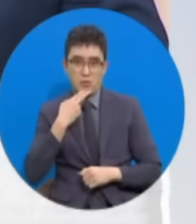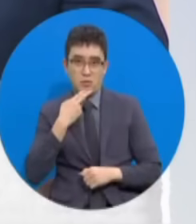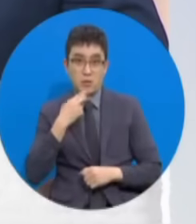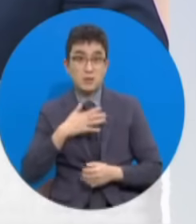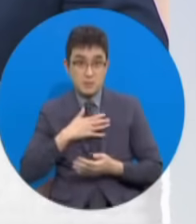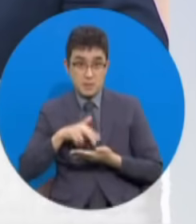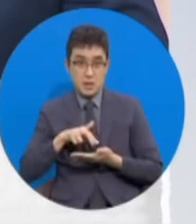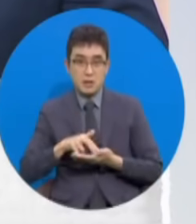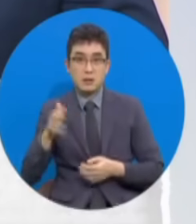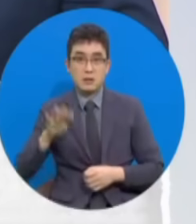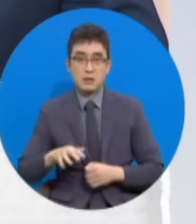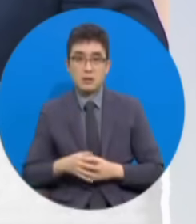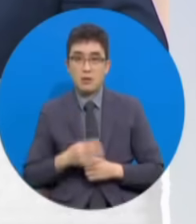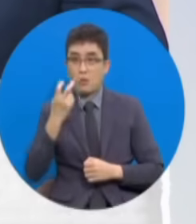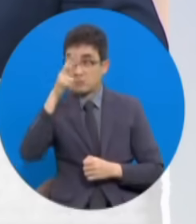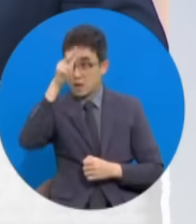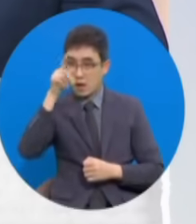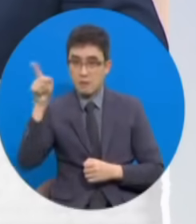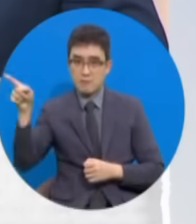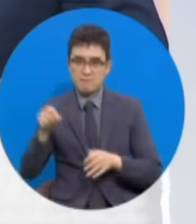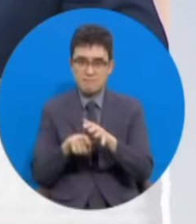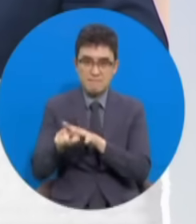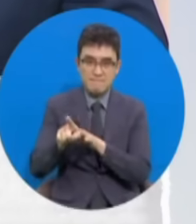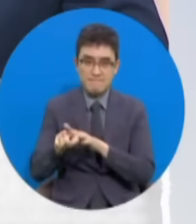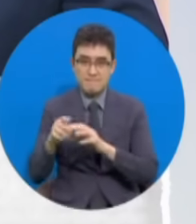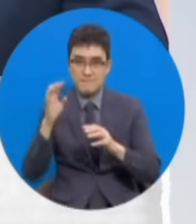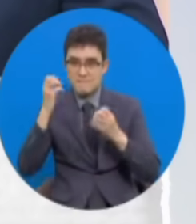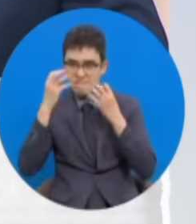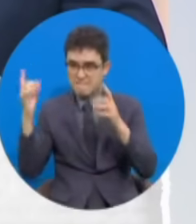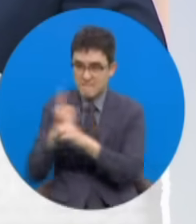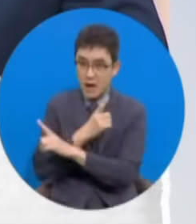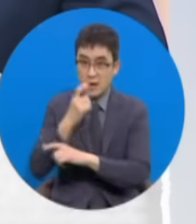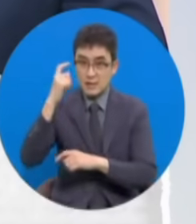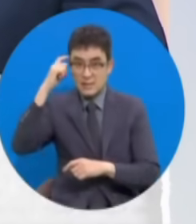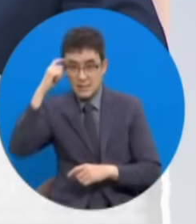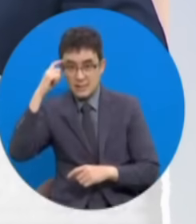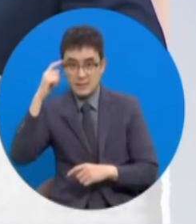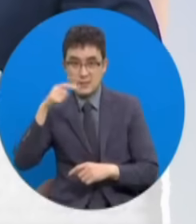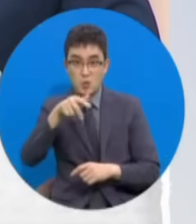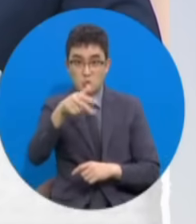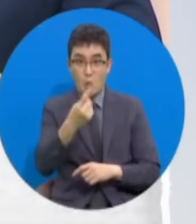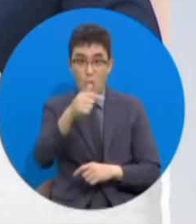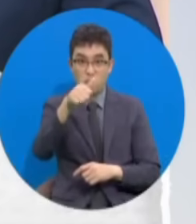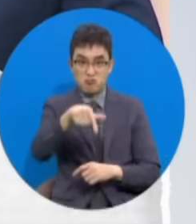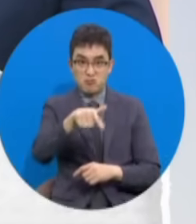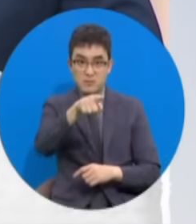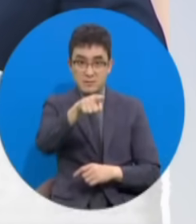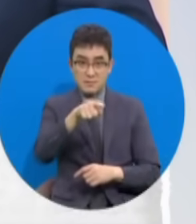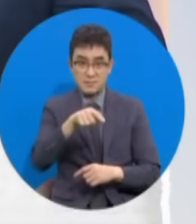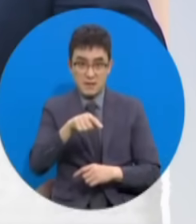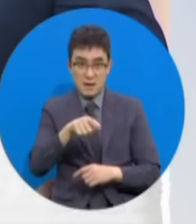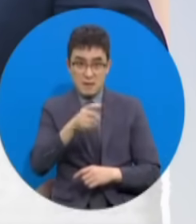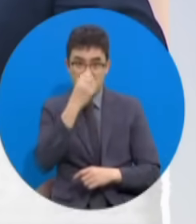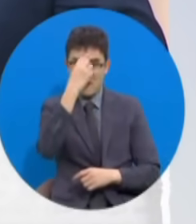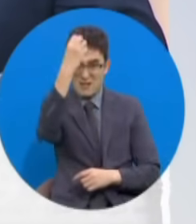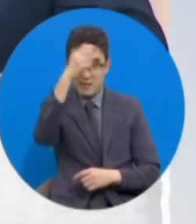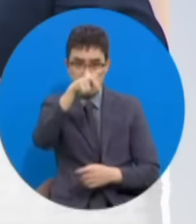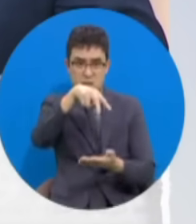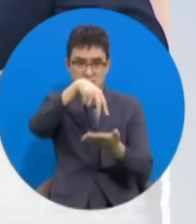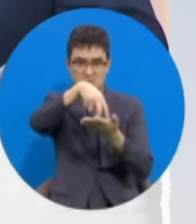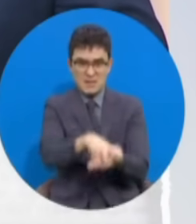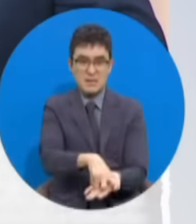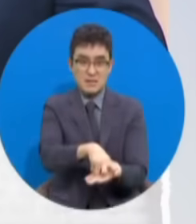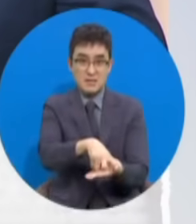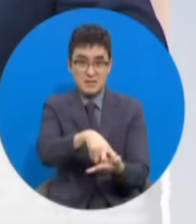그러나 이 검찰개혁의 선봉장이었던 조국을 어떻게 해서든 무릎 꿇어서 네가 네 죄를 알라라고 이야기를 하고